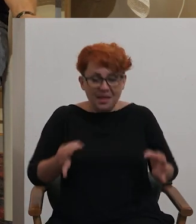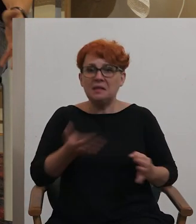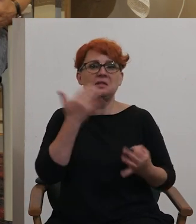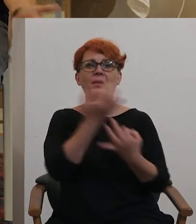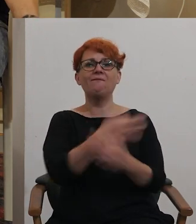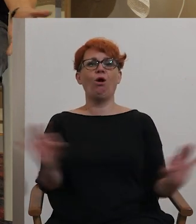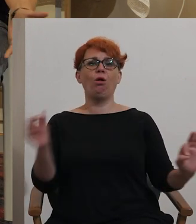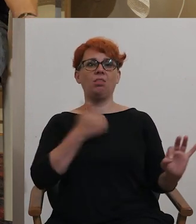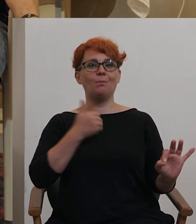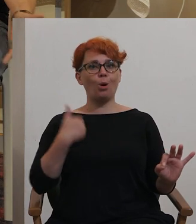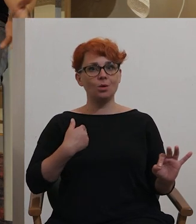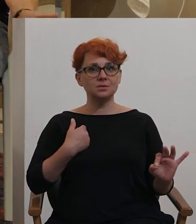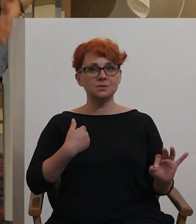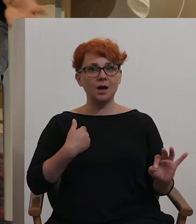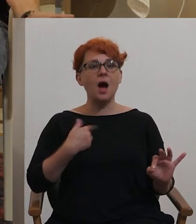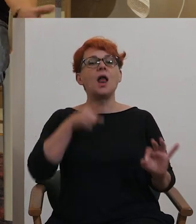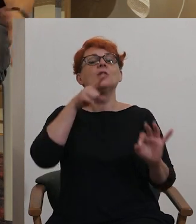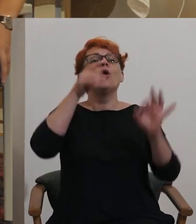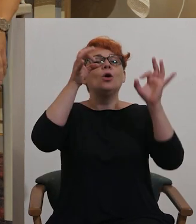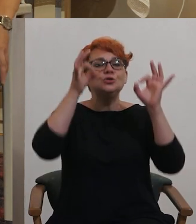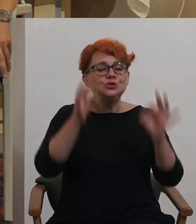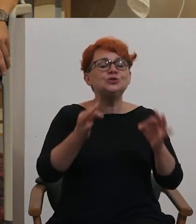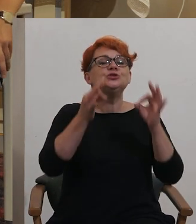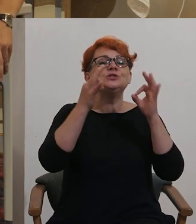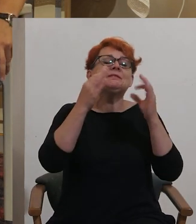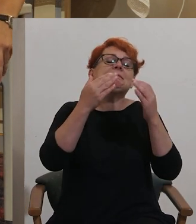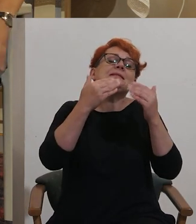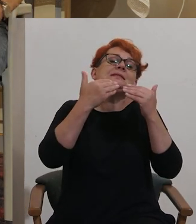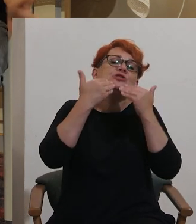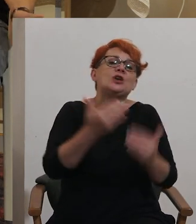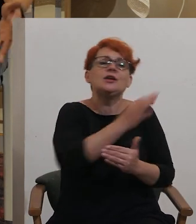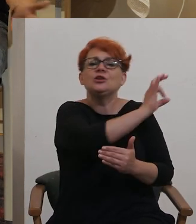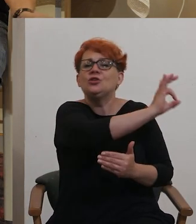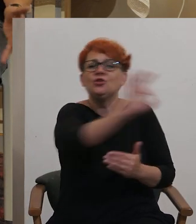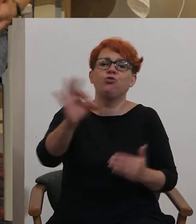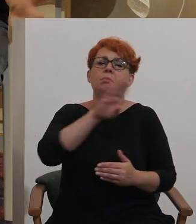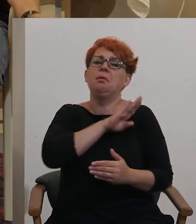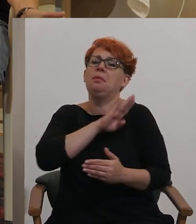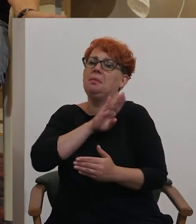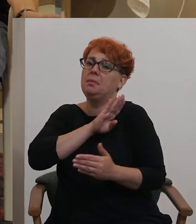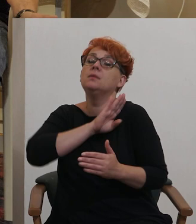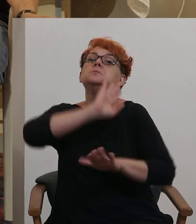kiedyś to zaowocuje, ta krew przelana żołnierzy polskich na wschodzie i na zachodzie